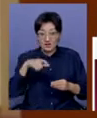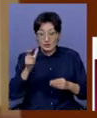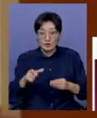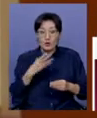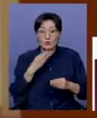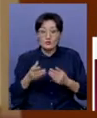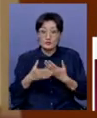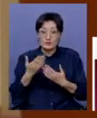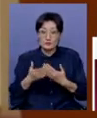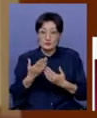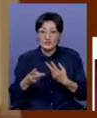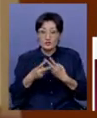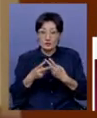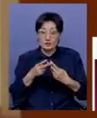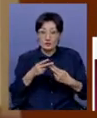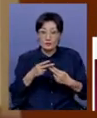өзінің жазасын өтіп жатыр.